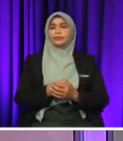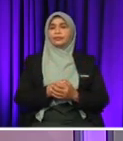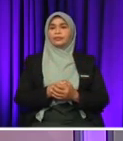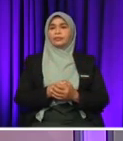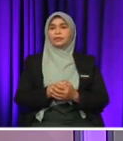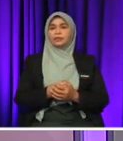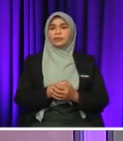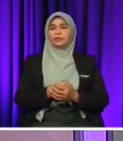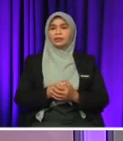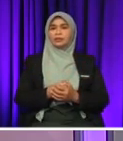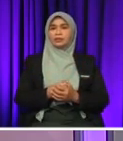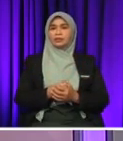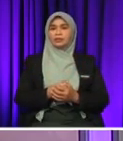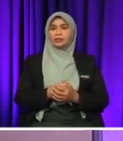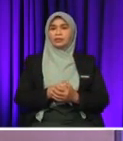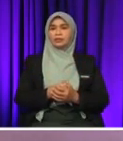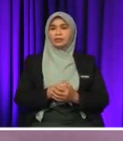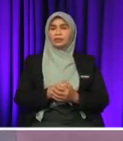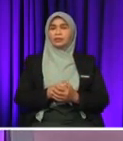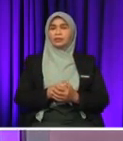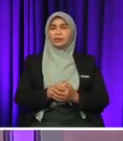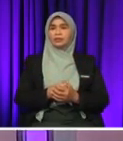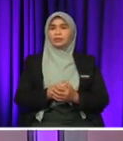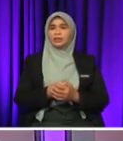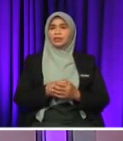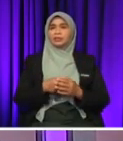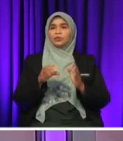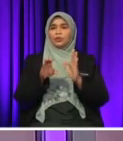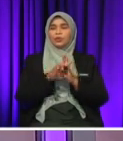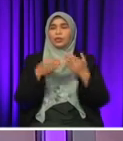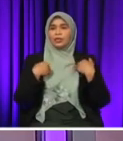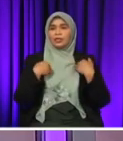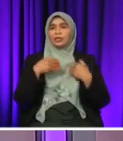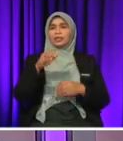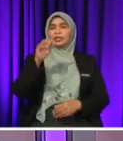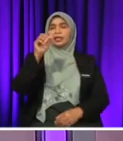5 ini huruf pertama baris pertama kita ada